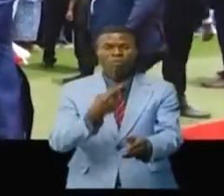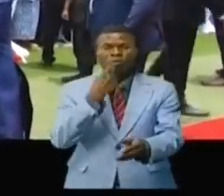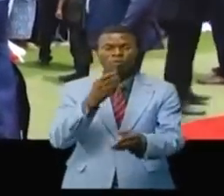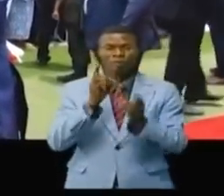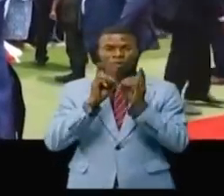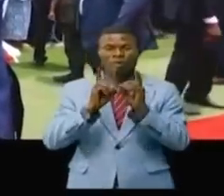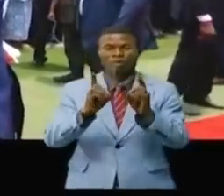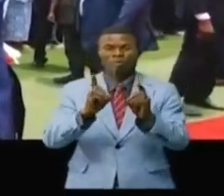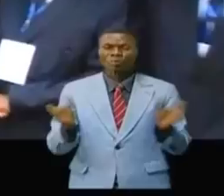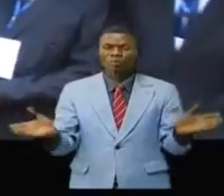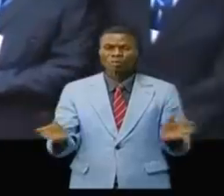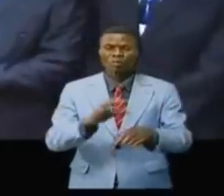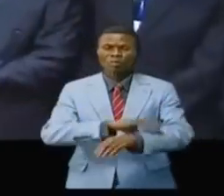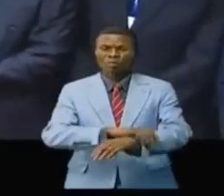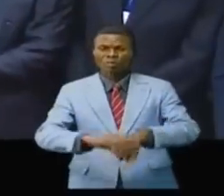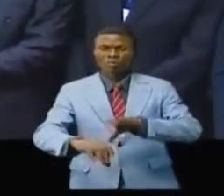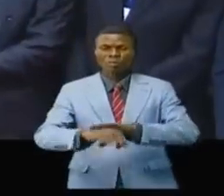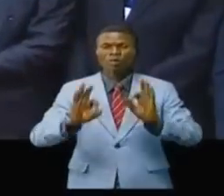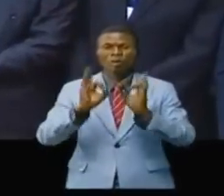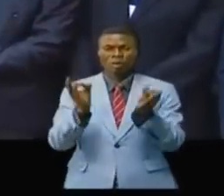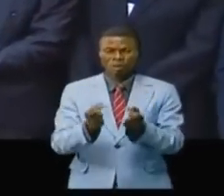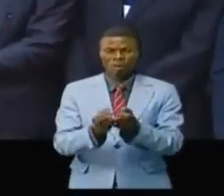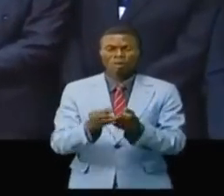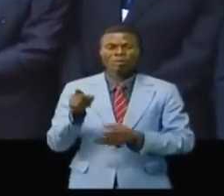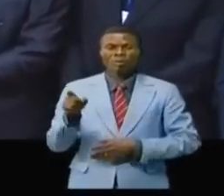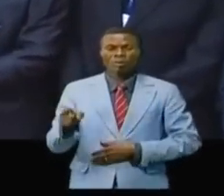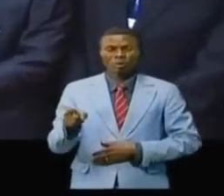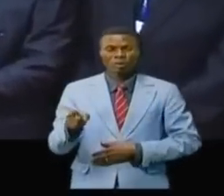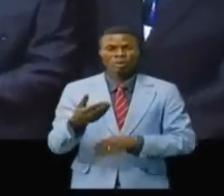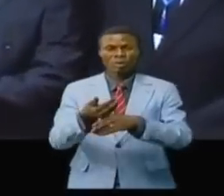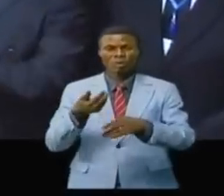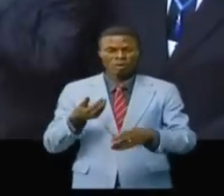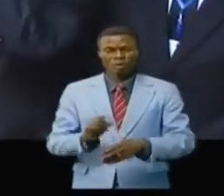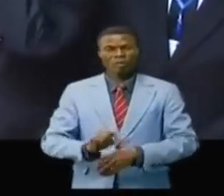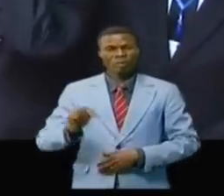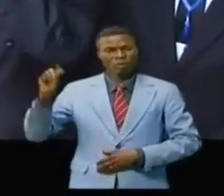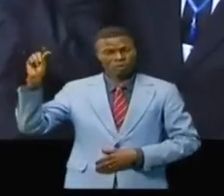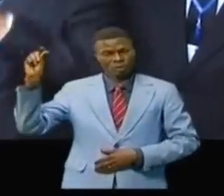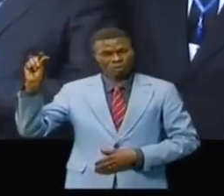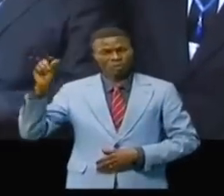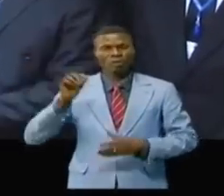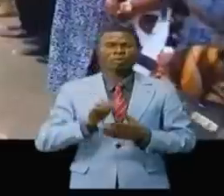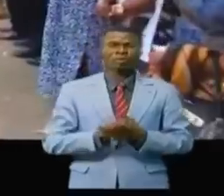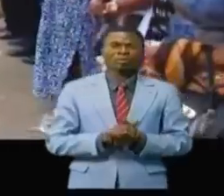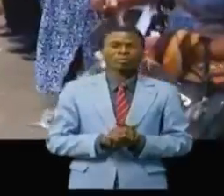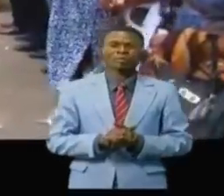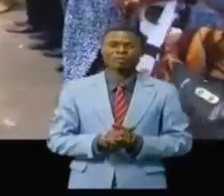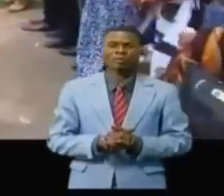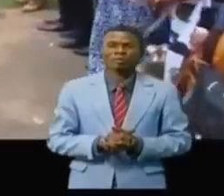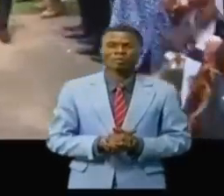quelques mots de réconfort aux membres de la famille éplorée avant de quitter les lieux.